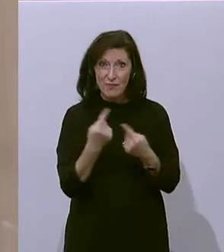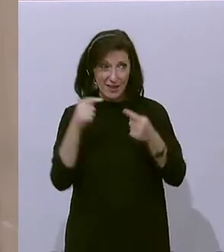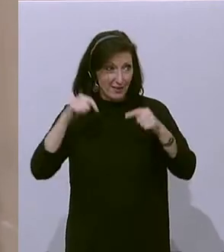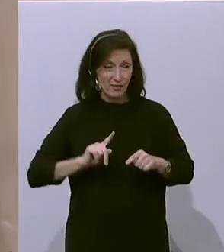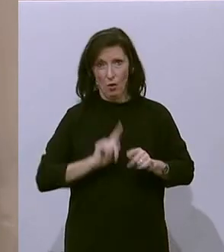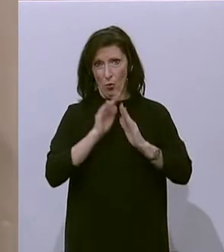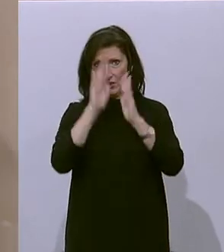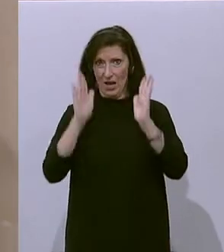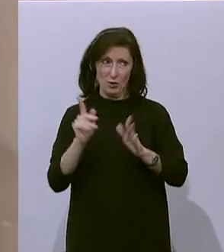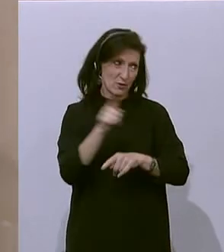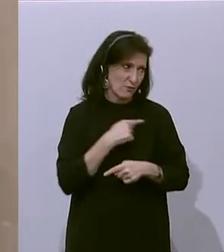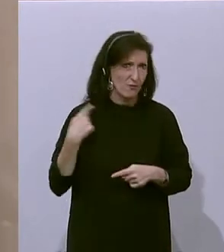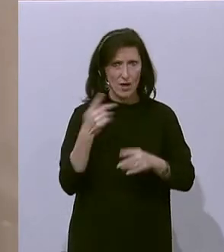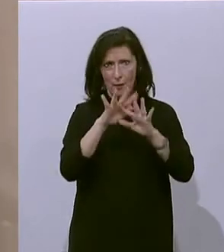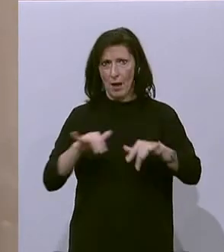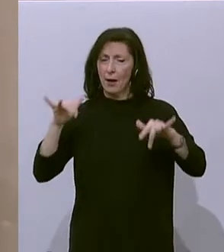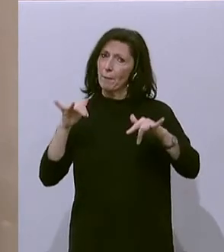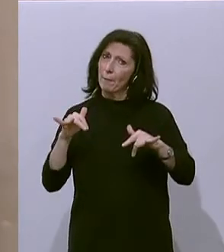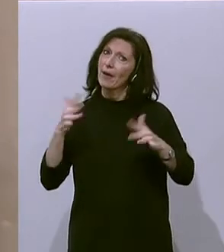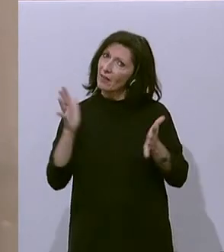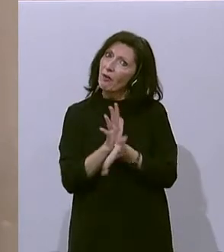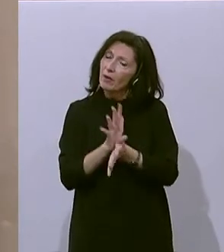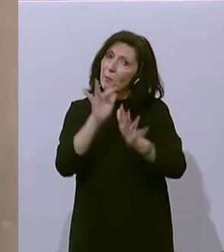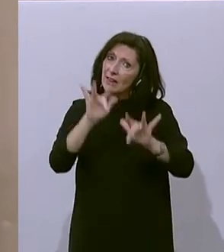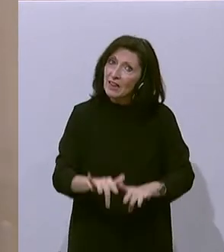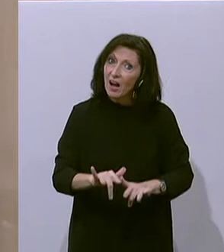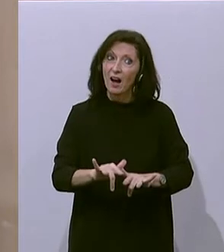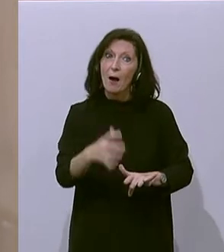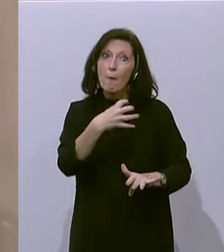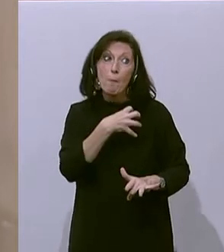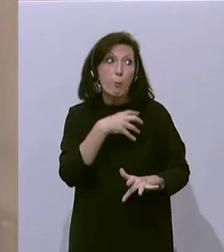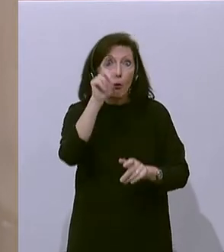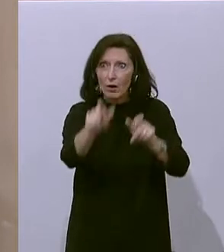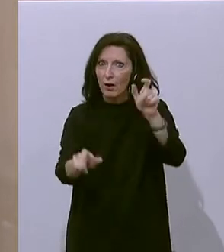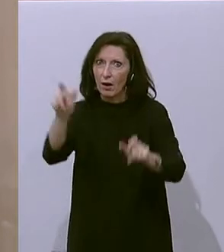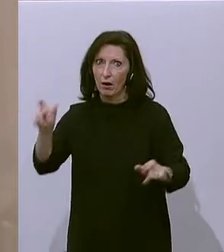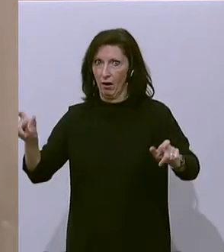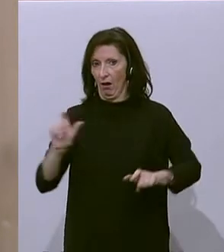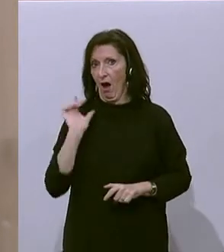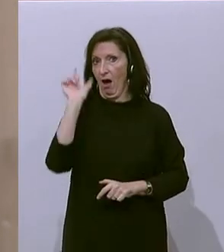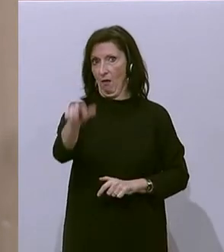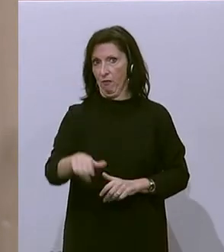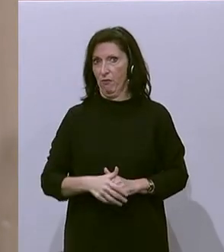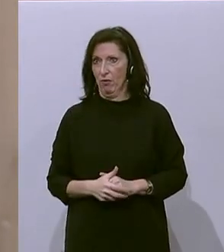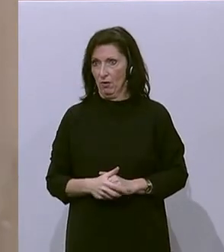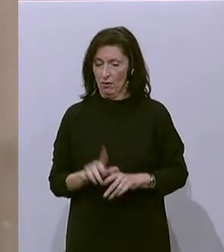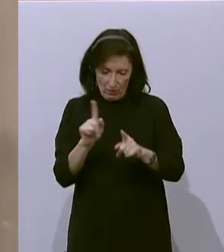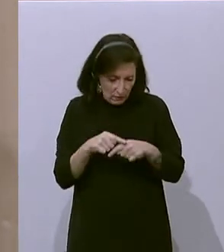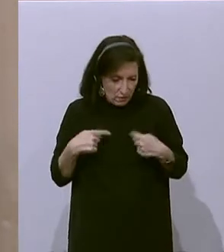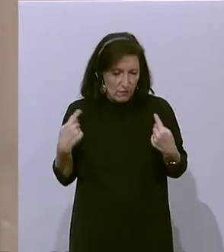Hohen Haus und im Parlament und unsere Verantwortung der Bürgerinnen und Bürgern gegenüber, auch die politische